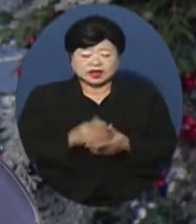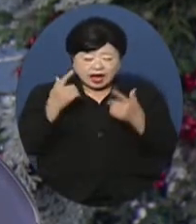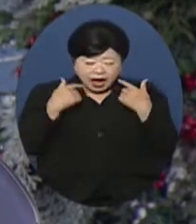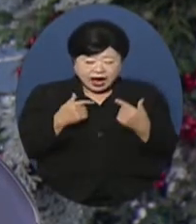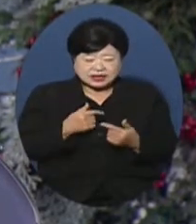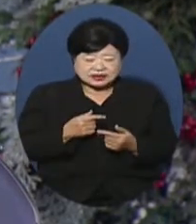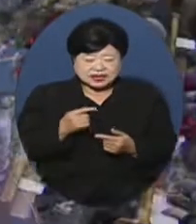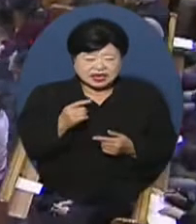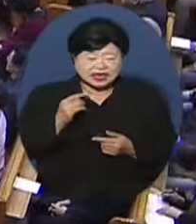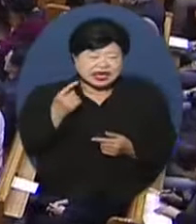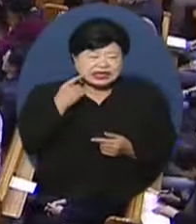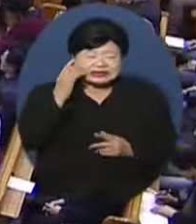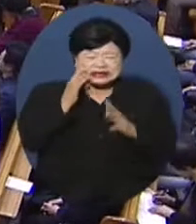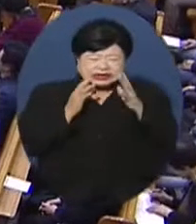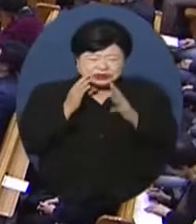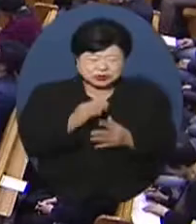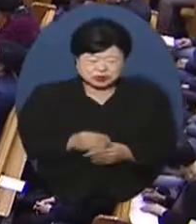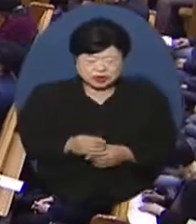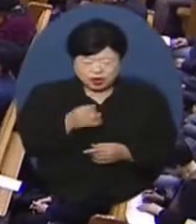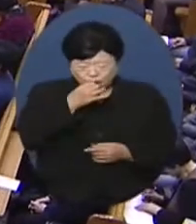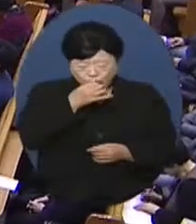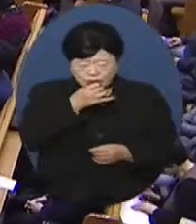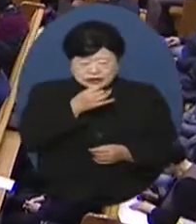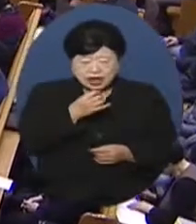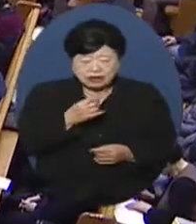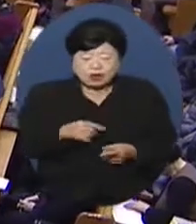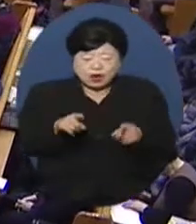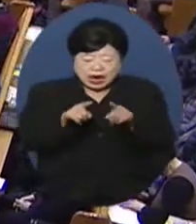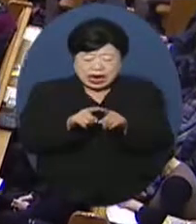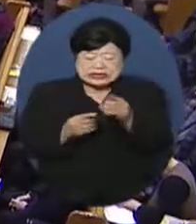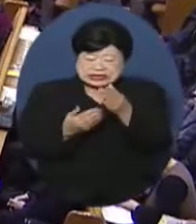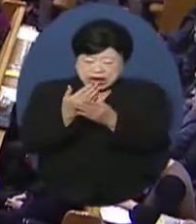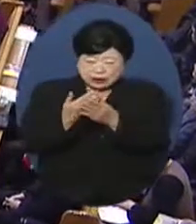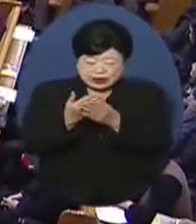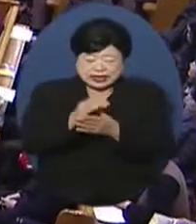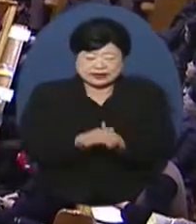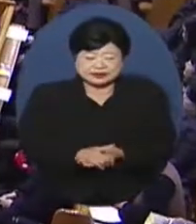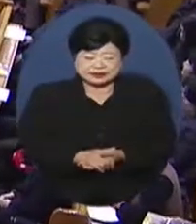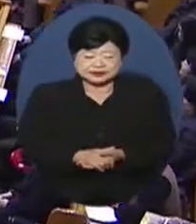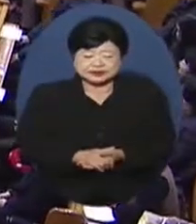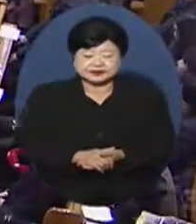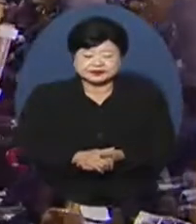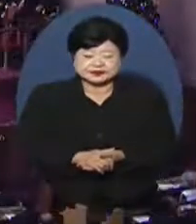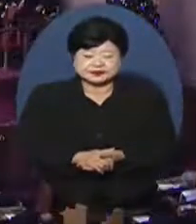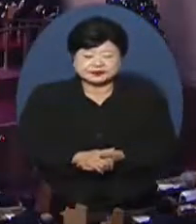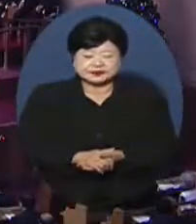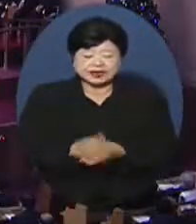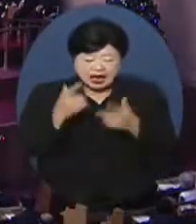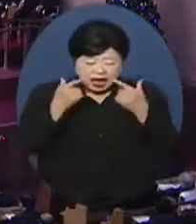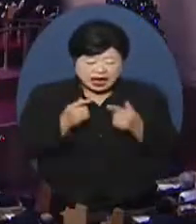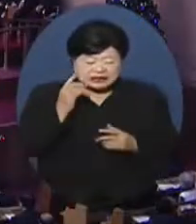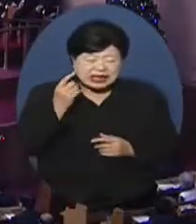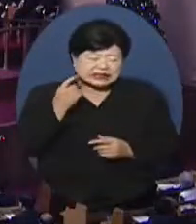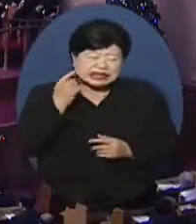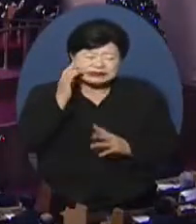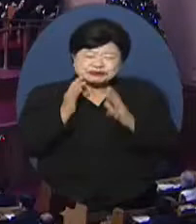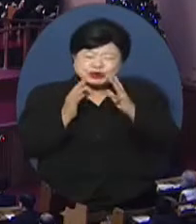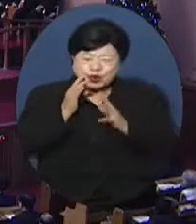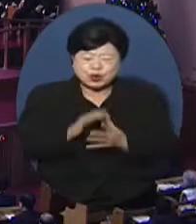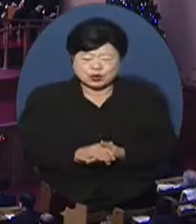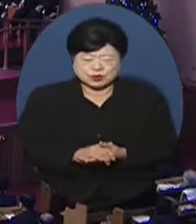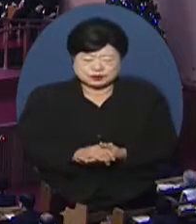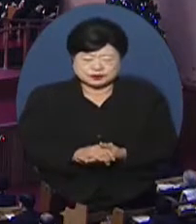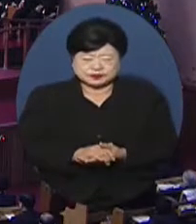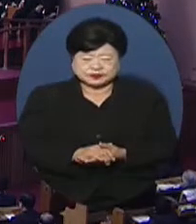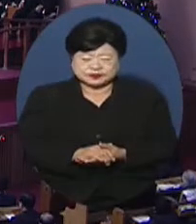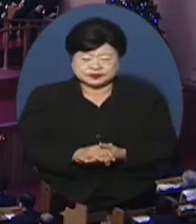잡초가 혹시 꽈 함께 따른 때 짠합니다 항상 잡초가 거